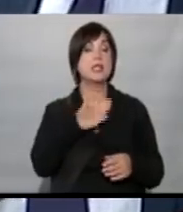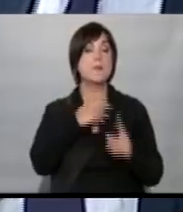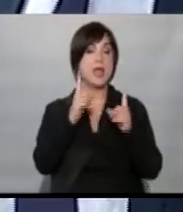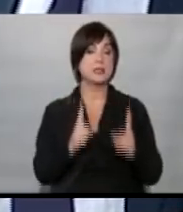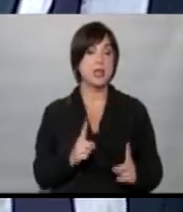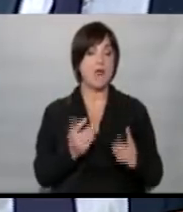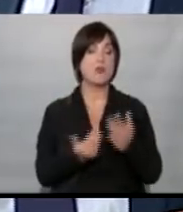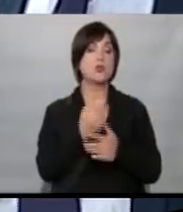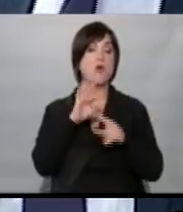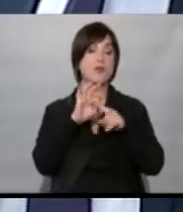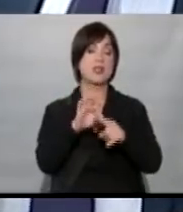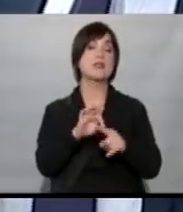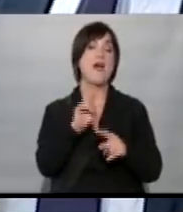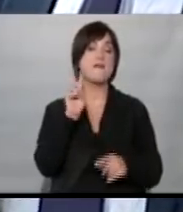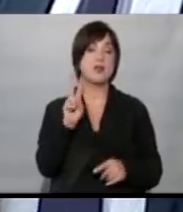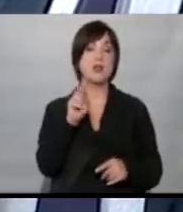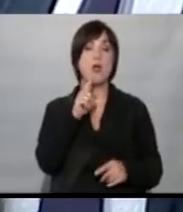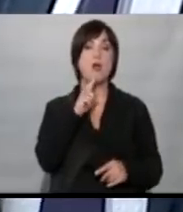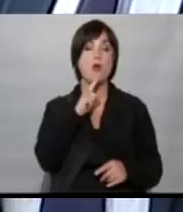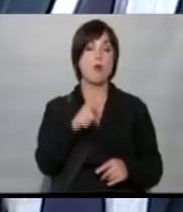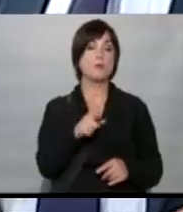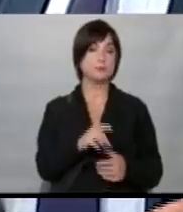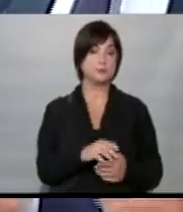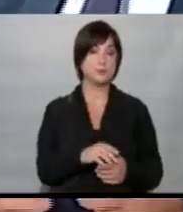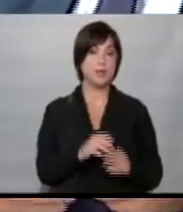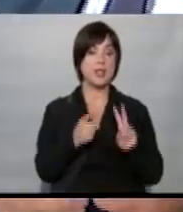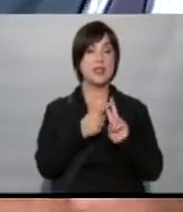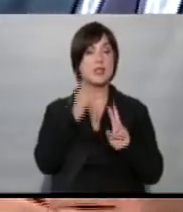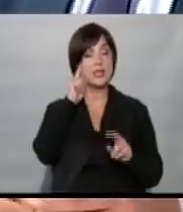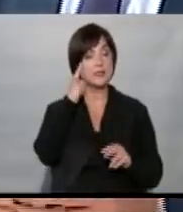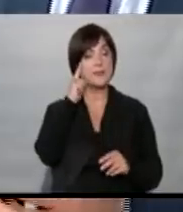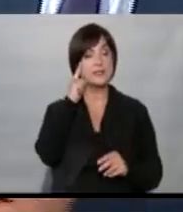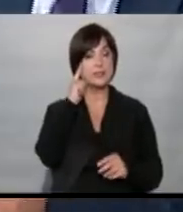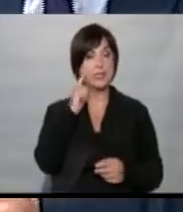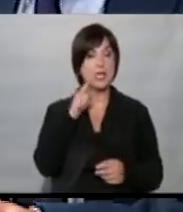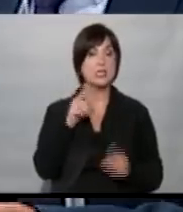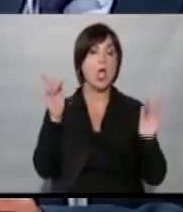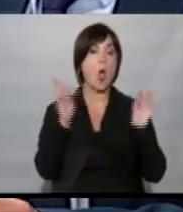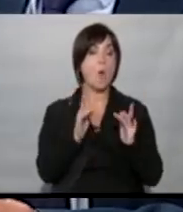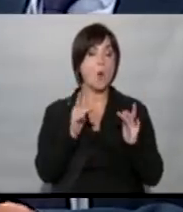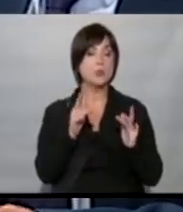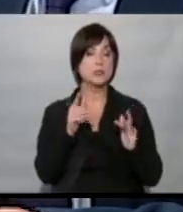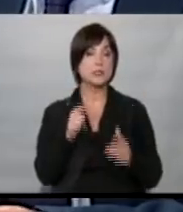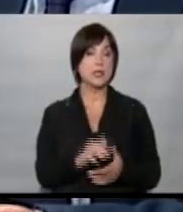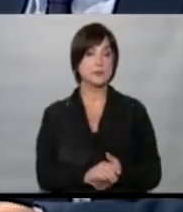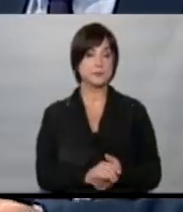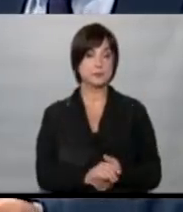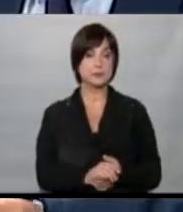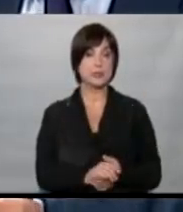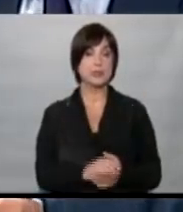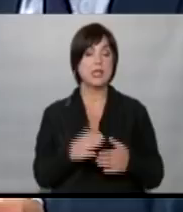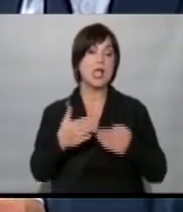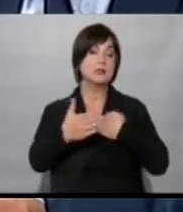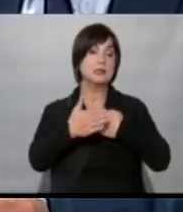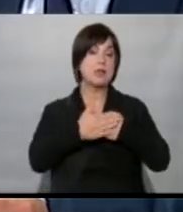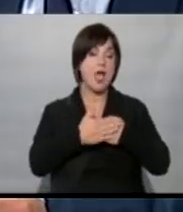од нов лидер на ВМРО-ДПМНЕ, кој што е по-радикален од Никола Груевски. Нели сметате дека опозицијата практично се налепи